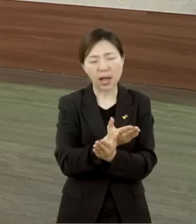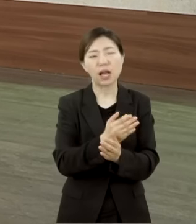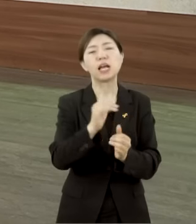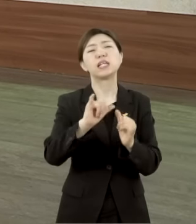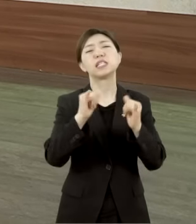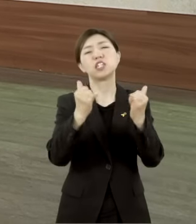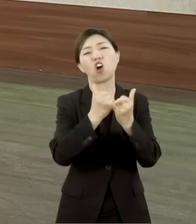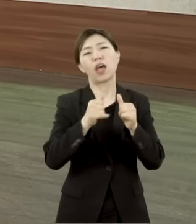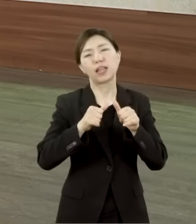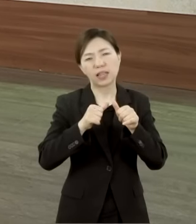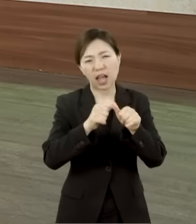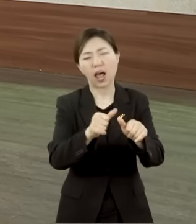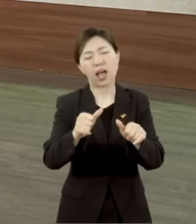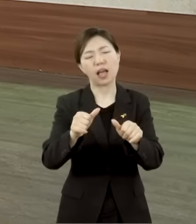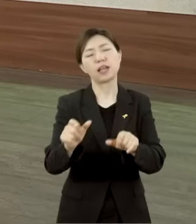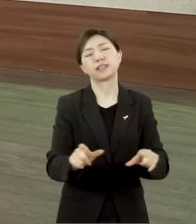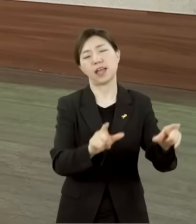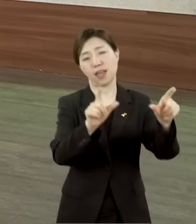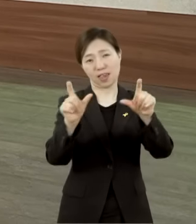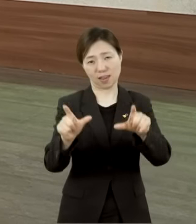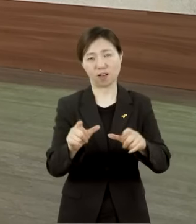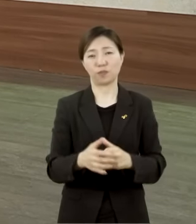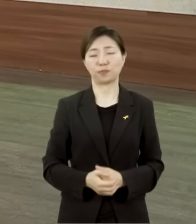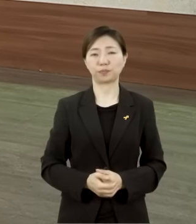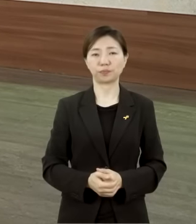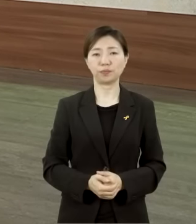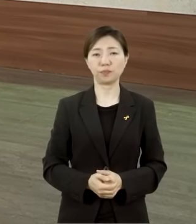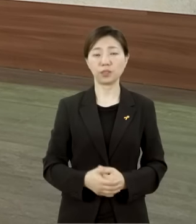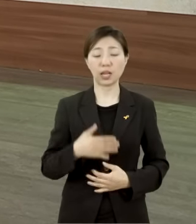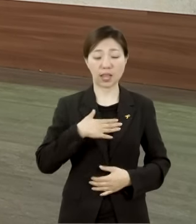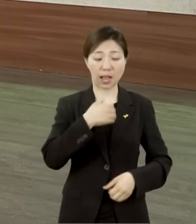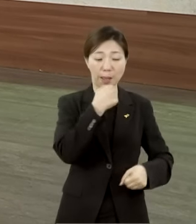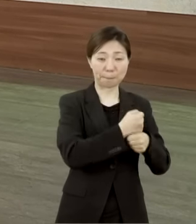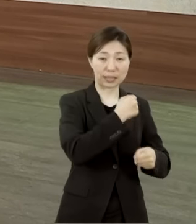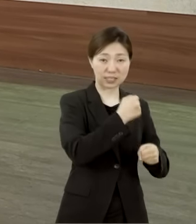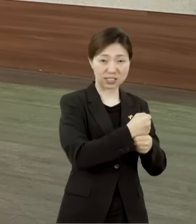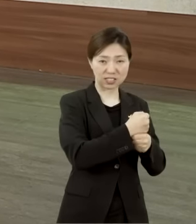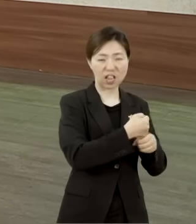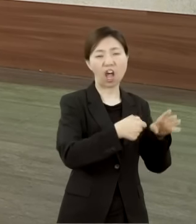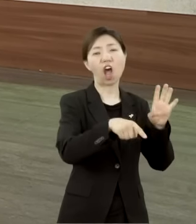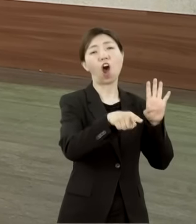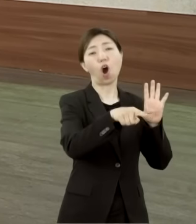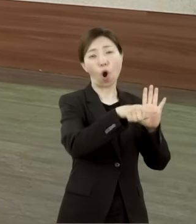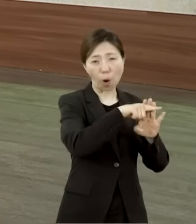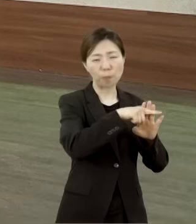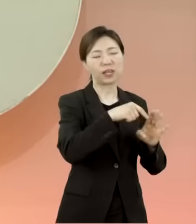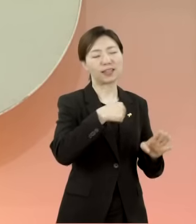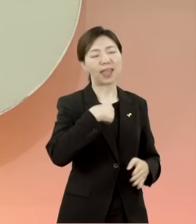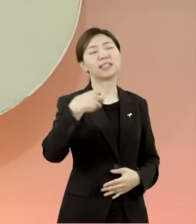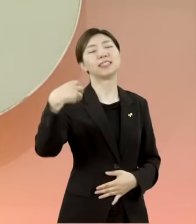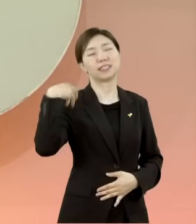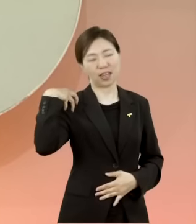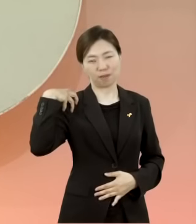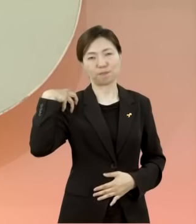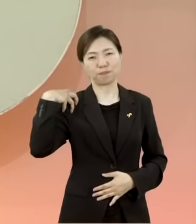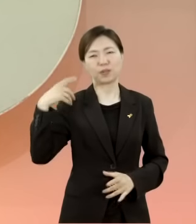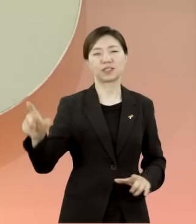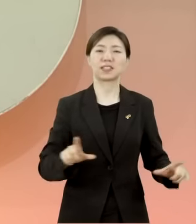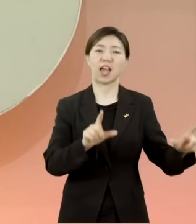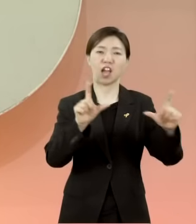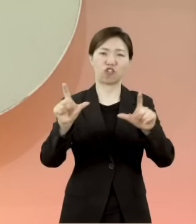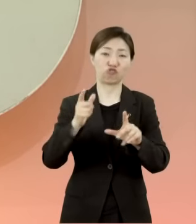사라집니다 그 인연법의 흐름 속에서 인과 업보가 펼쳐지는 겁니다 내가 지은 업을